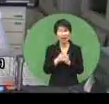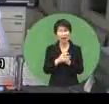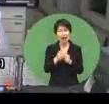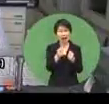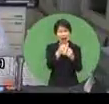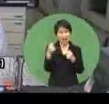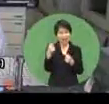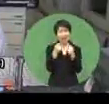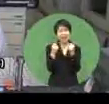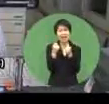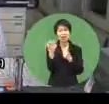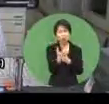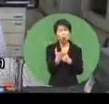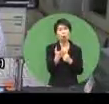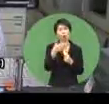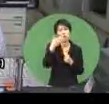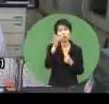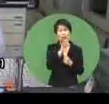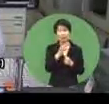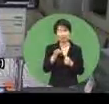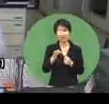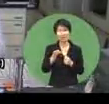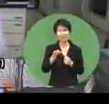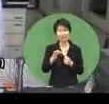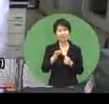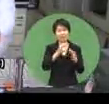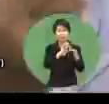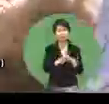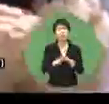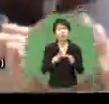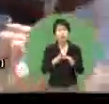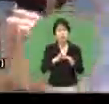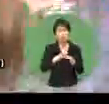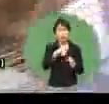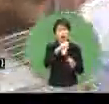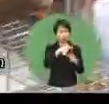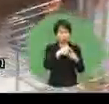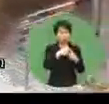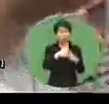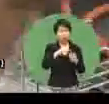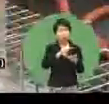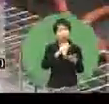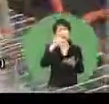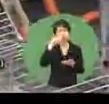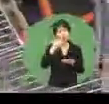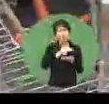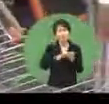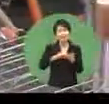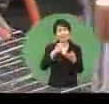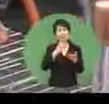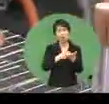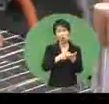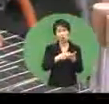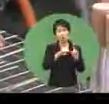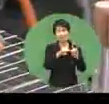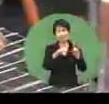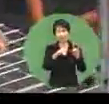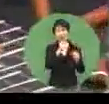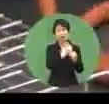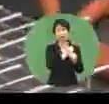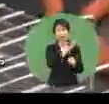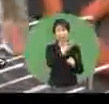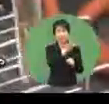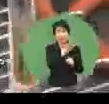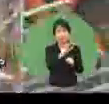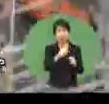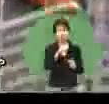冷凍食品とか、そういったものについては食品衛生法で基準を定めています。